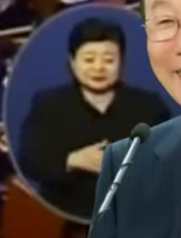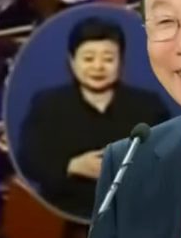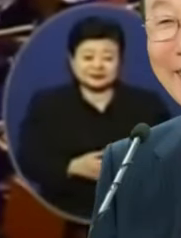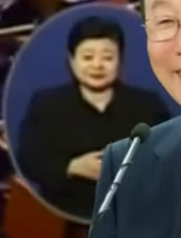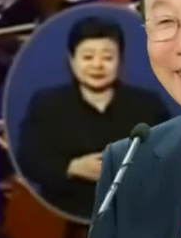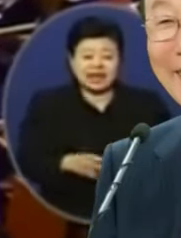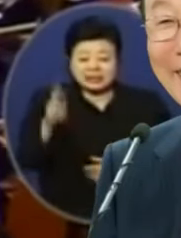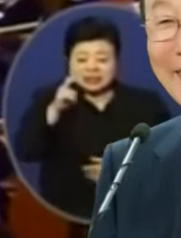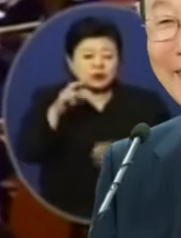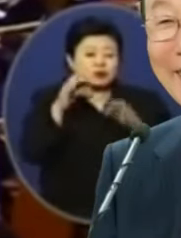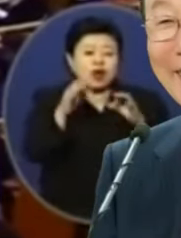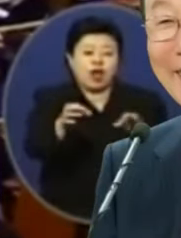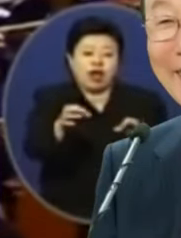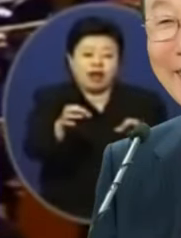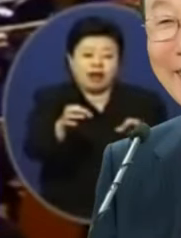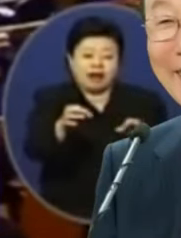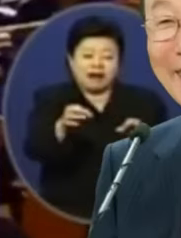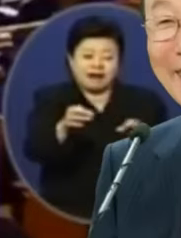찬송하고